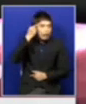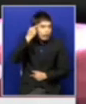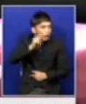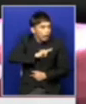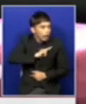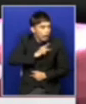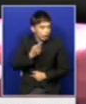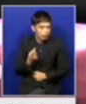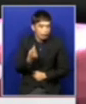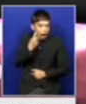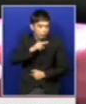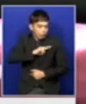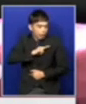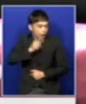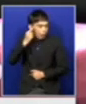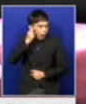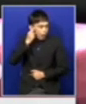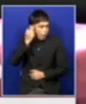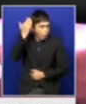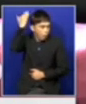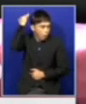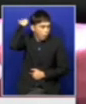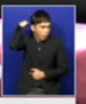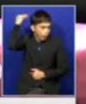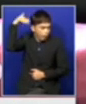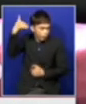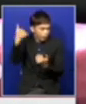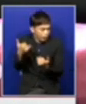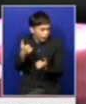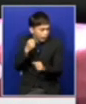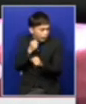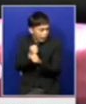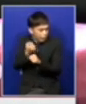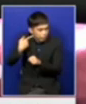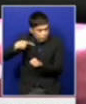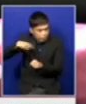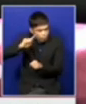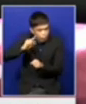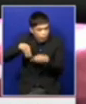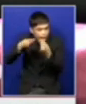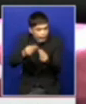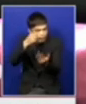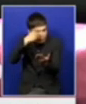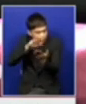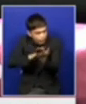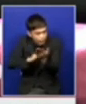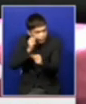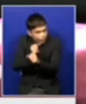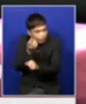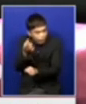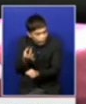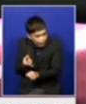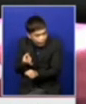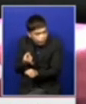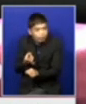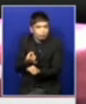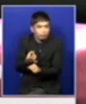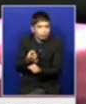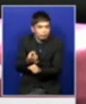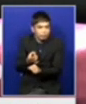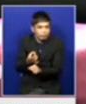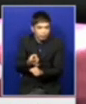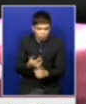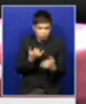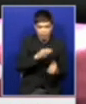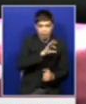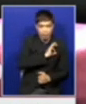ศบ้างดิฉันมั่นใจว่าคำตอบจะเป็นข้อมูลชุดเดียวกับที่เพื่อนสมาชิกบางท่านได้มากล่าวในส